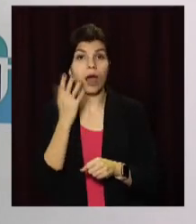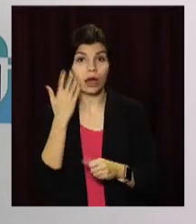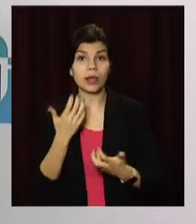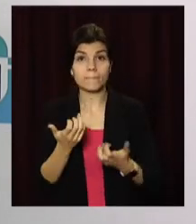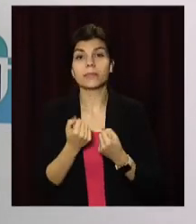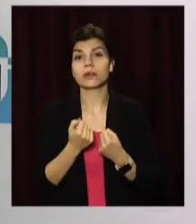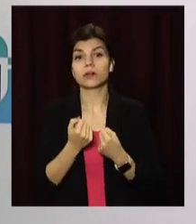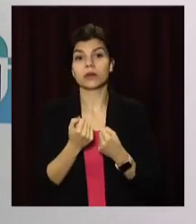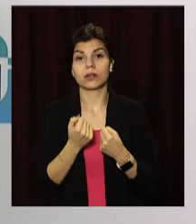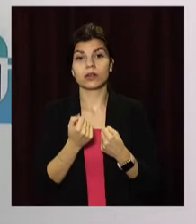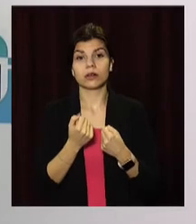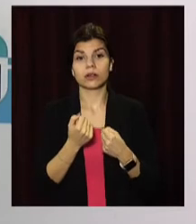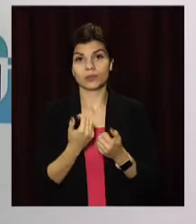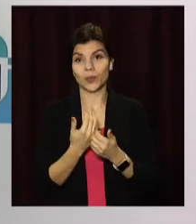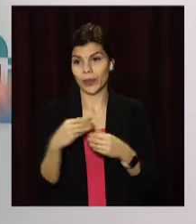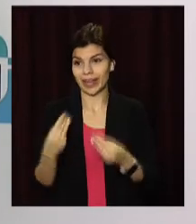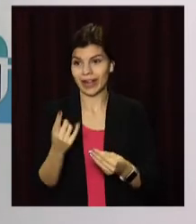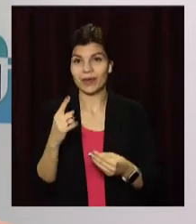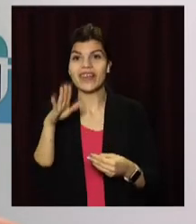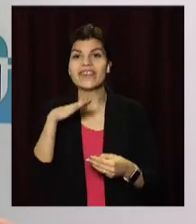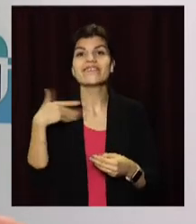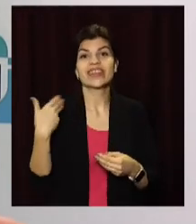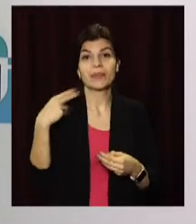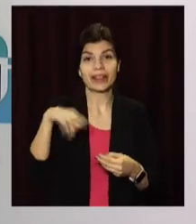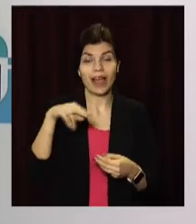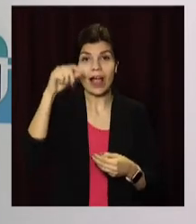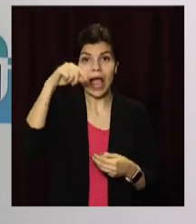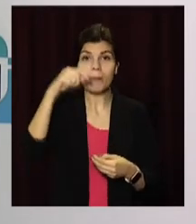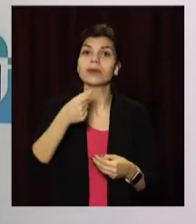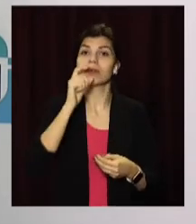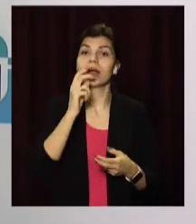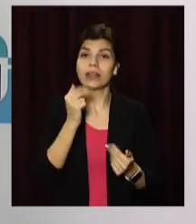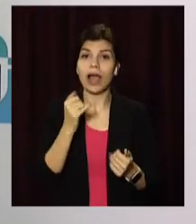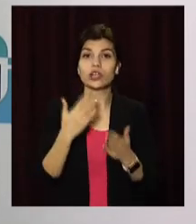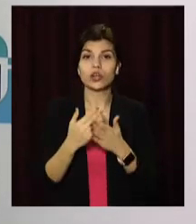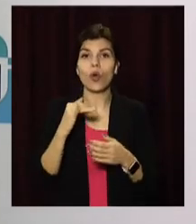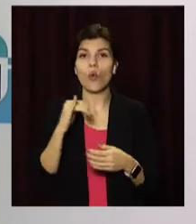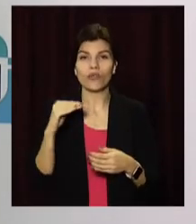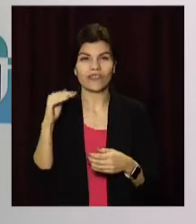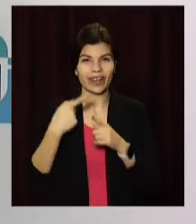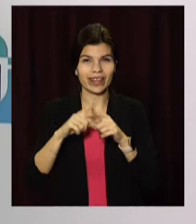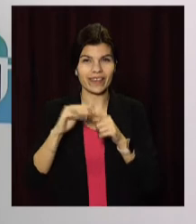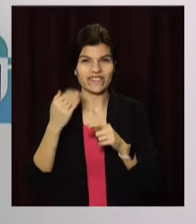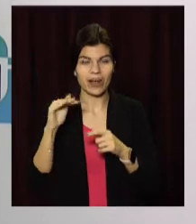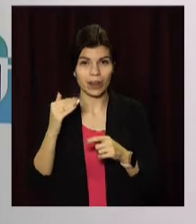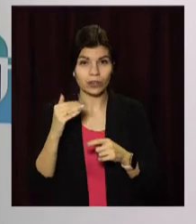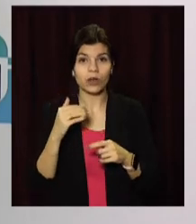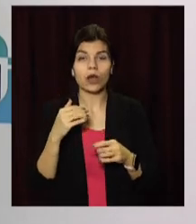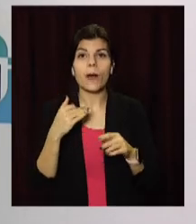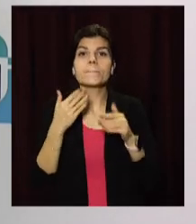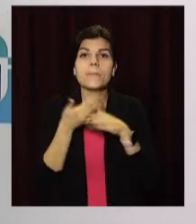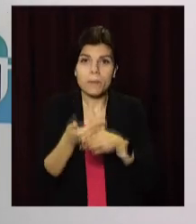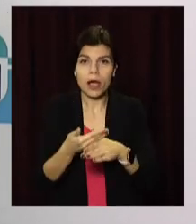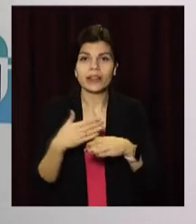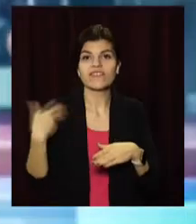еще дополнительно ультрафиолетом позволяет активироваться этому витамину. Поэтому мы 100% можем быть уверены, что это и безопасно,